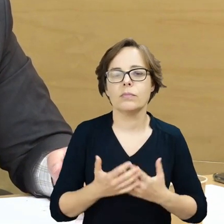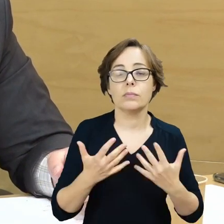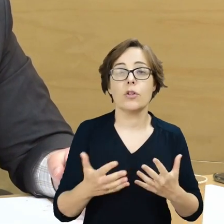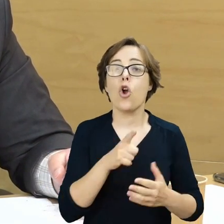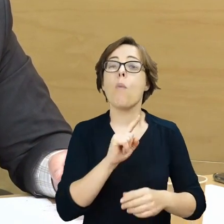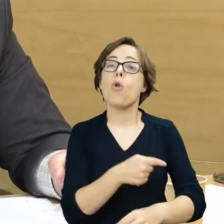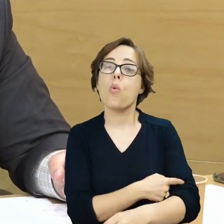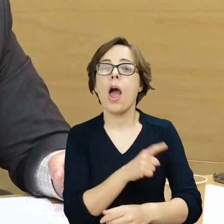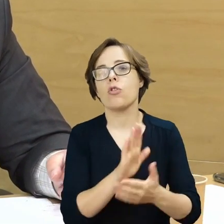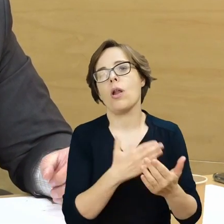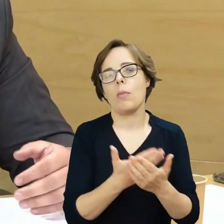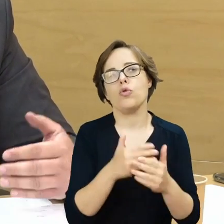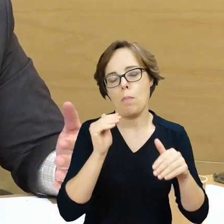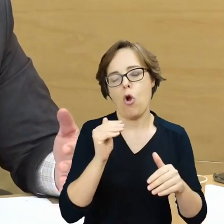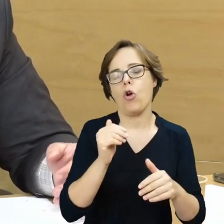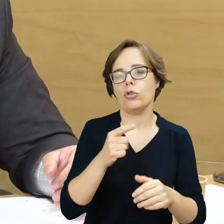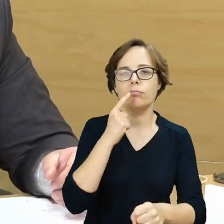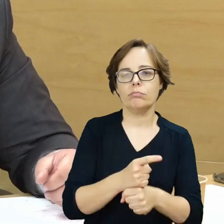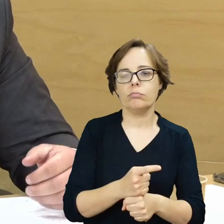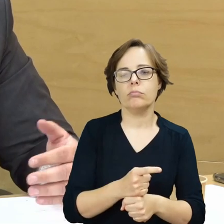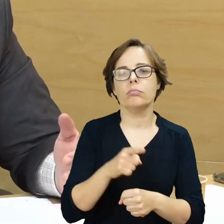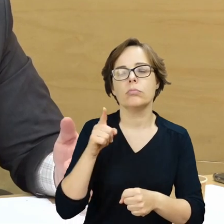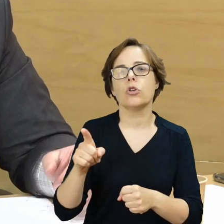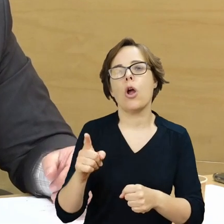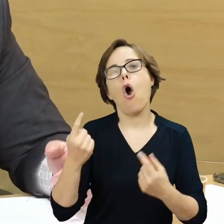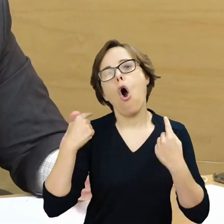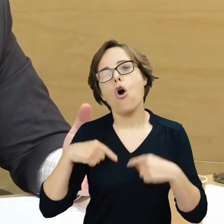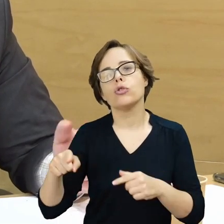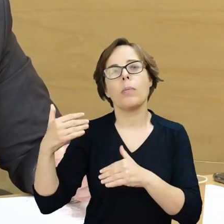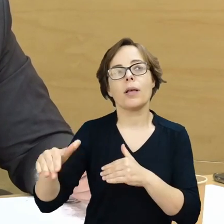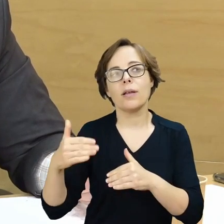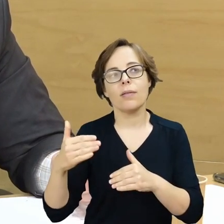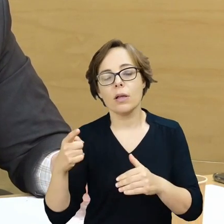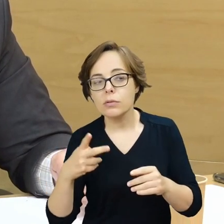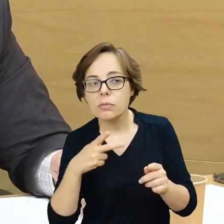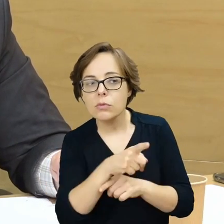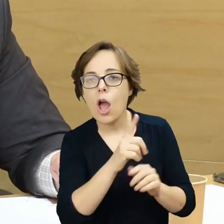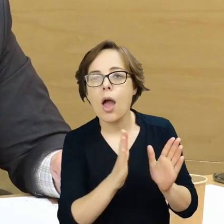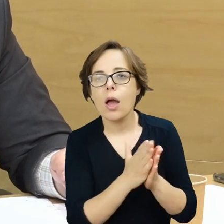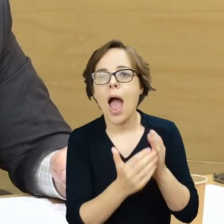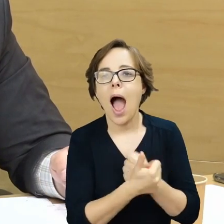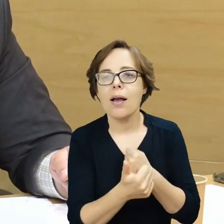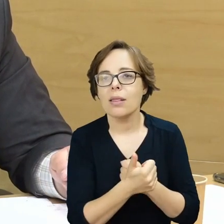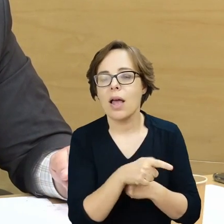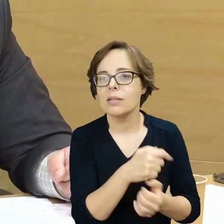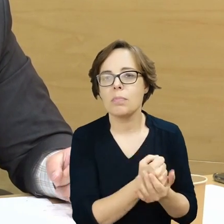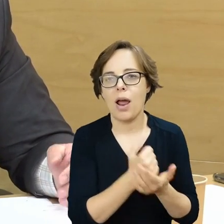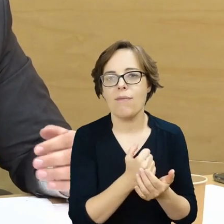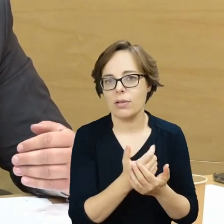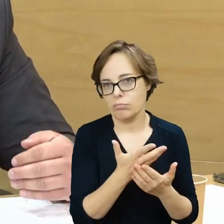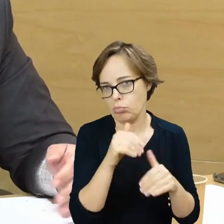odmowie dostępu do akt postępowania dla osoby trzeciej podlega kontroli jedynie prokuratora bezpośrednio